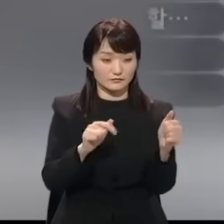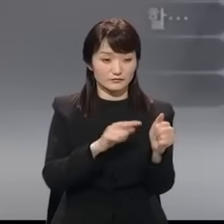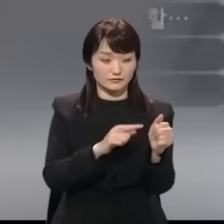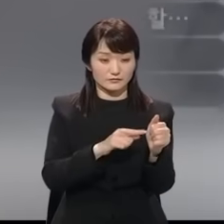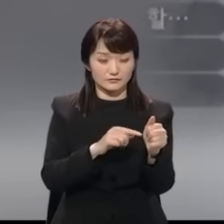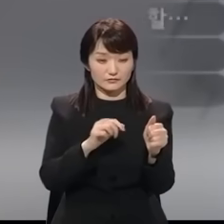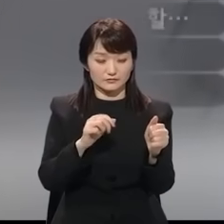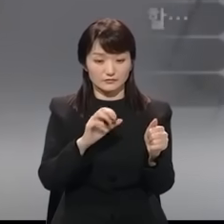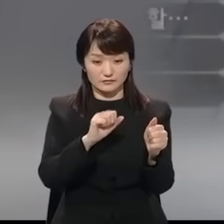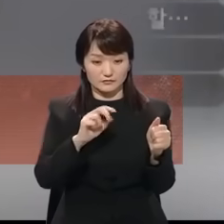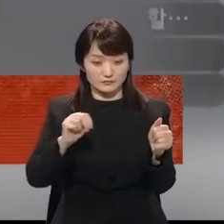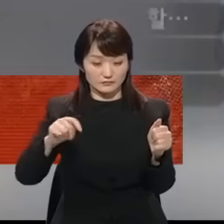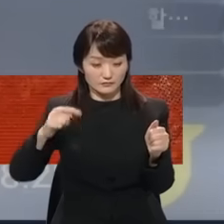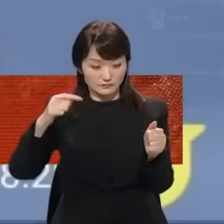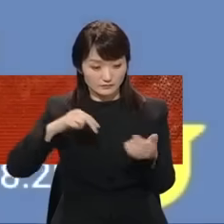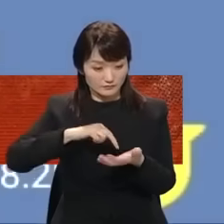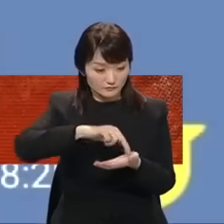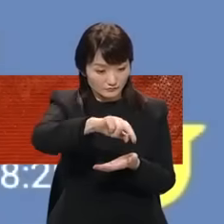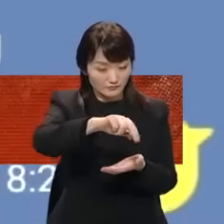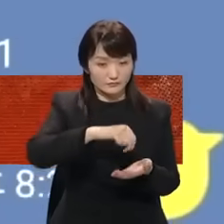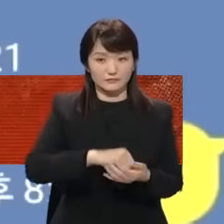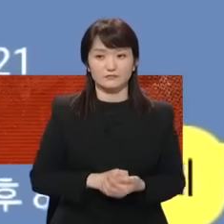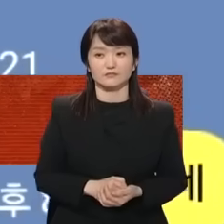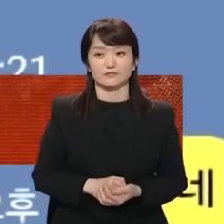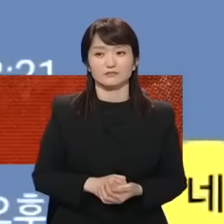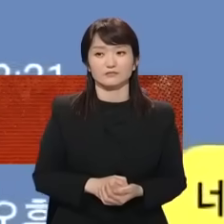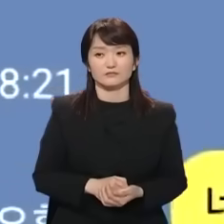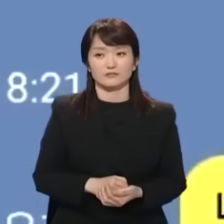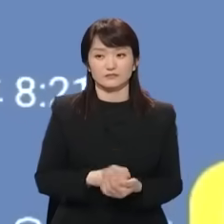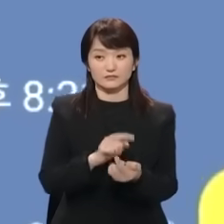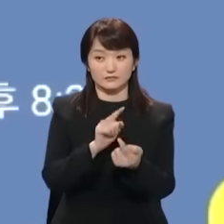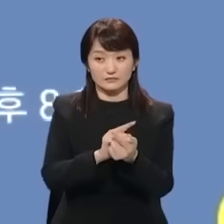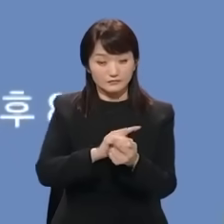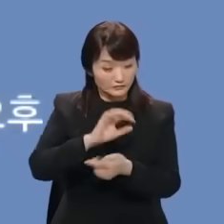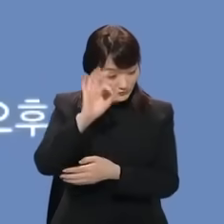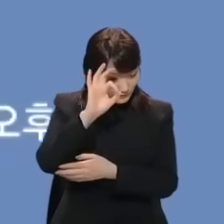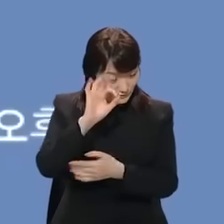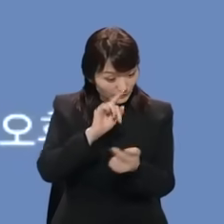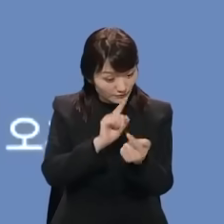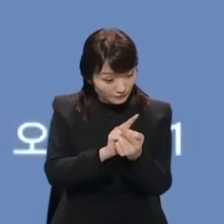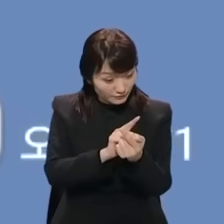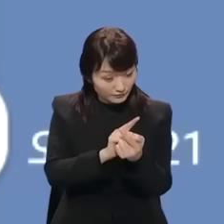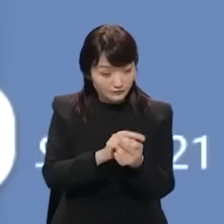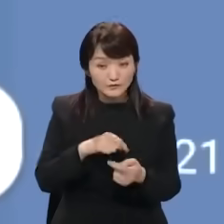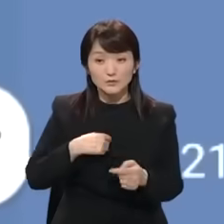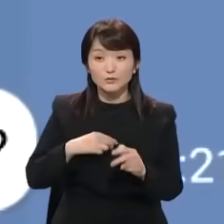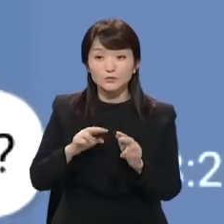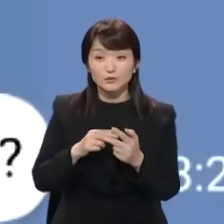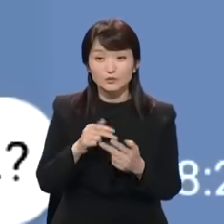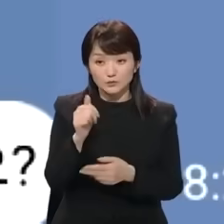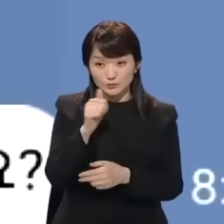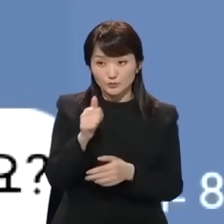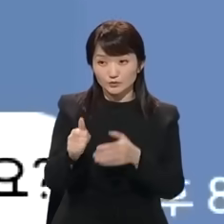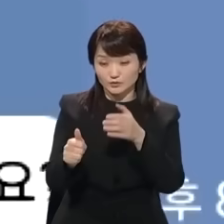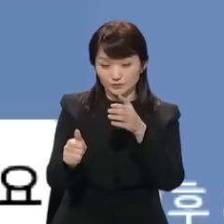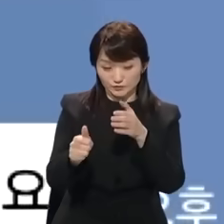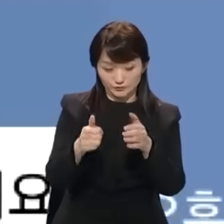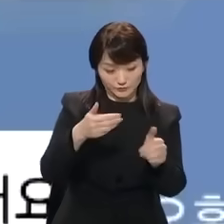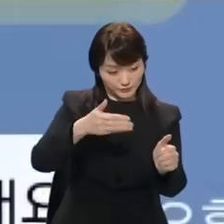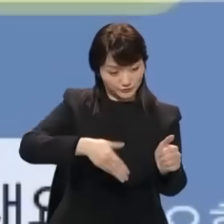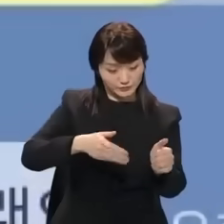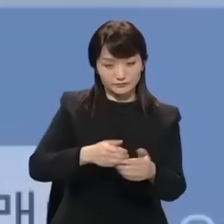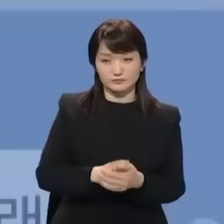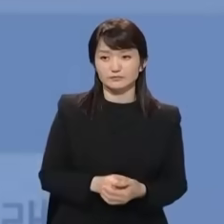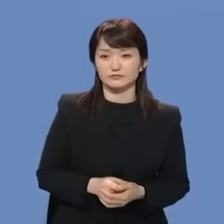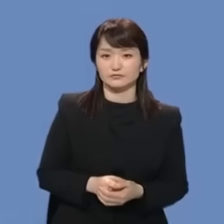걸어옵니다. 그래서 이 남성이 저 페이남 만남 찾는데 만나실래요? 라고 얘기를 하면서 본인 소개를 부탁한다고 접근을 해왔고